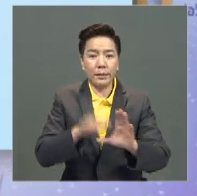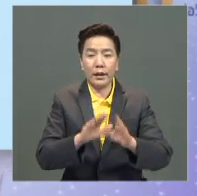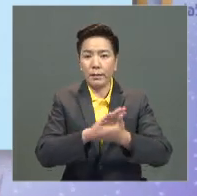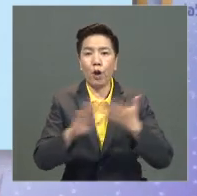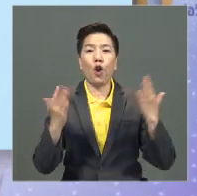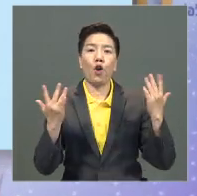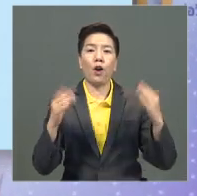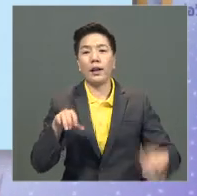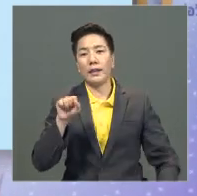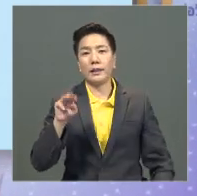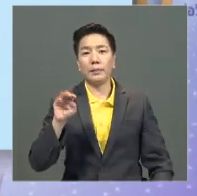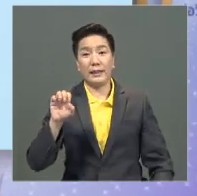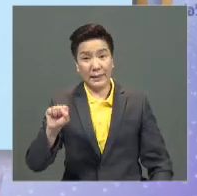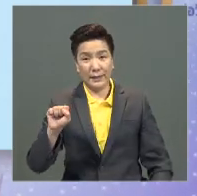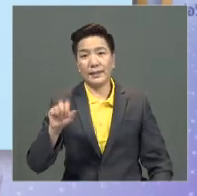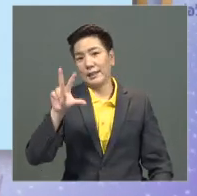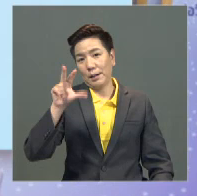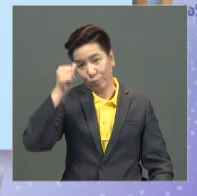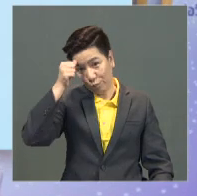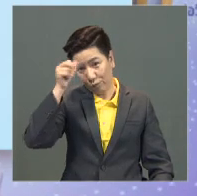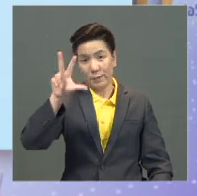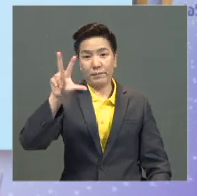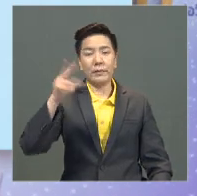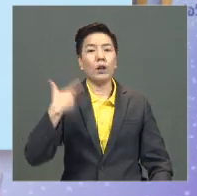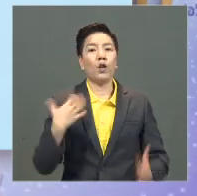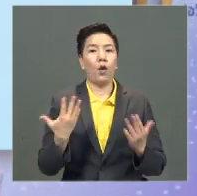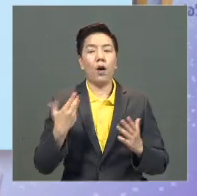เนี่ยไปกรอกในระบบนะครับทั้งระบบจะแจ้งว่าได้รับข้อมูลบิดลงทะเบียนแล้วก็จะรอSMSไม่เกิน 3วันและก็รอยืนยันผลการลงทะเบียนอีกครั้งที่คุณ